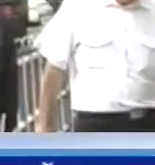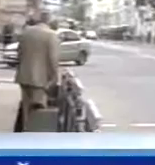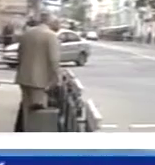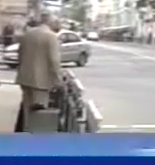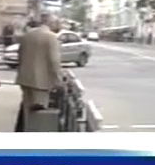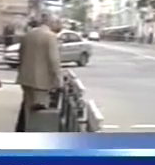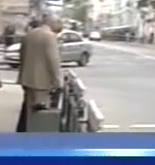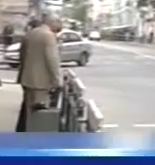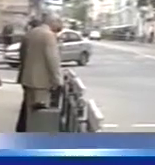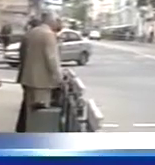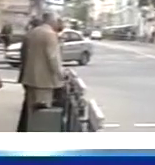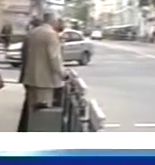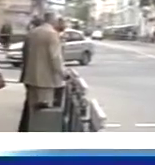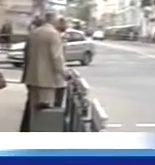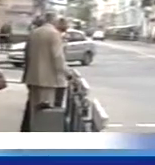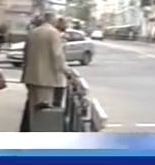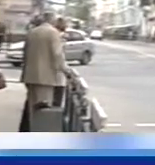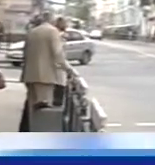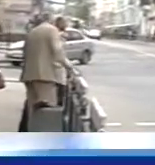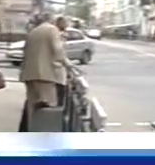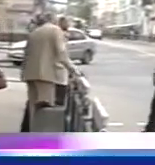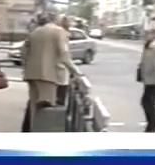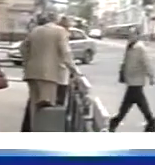МУЗЫКАЛЬНАЯ ЗАСТАВКА